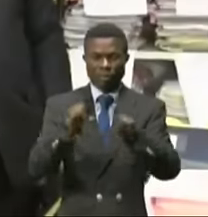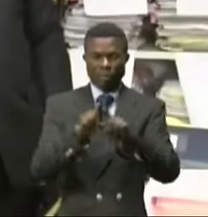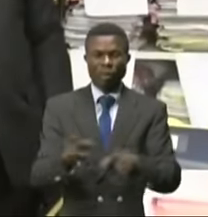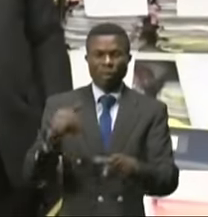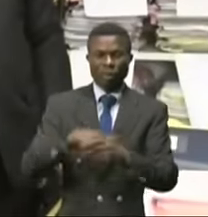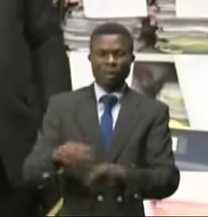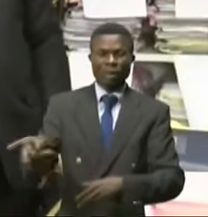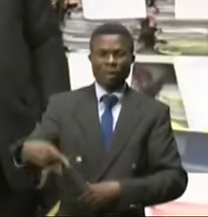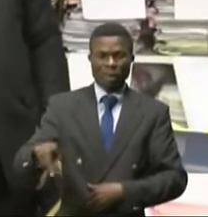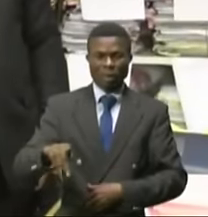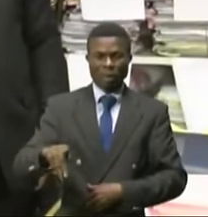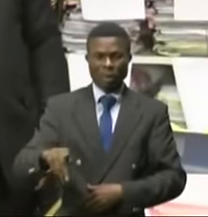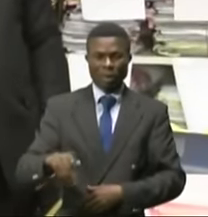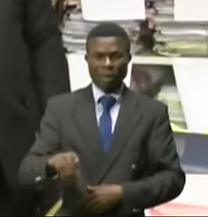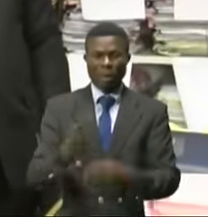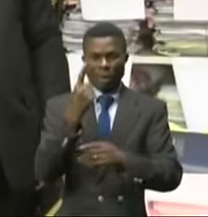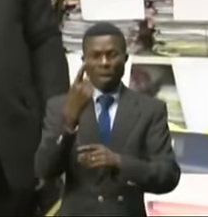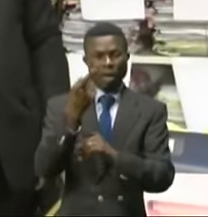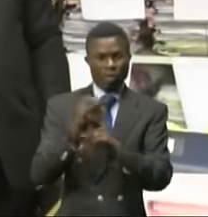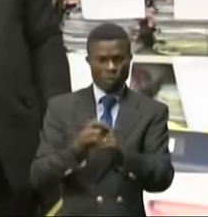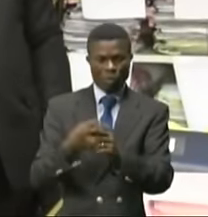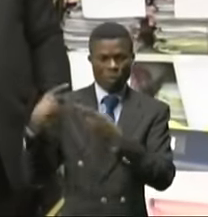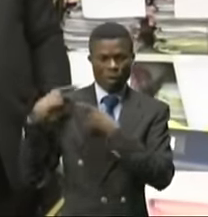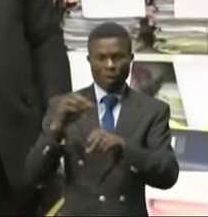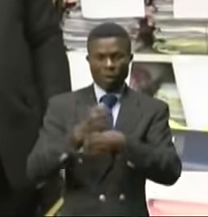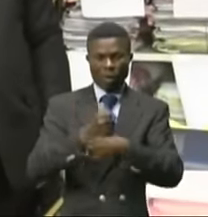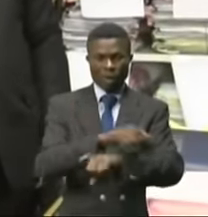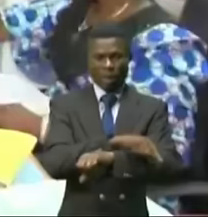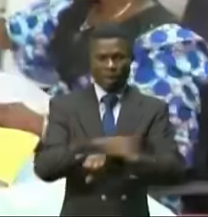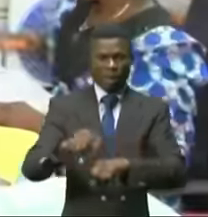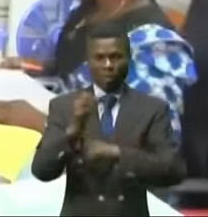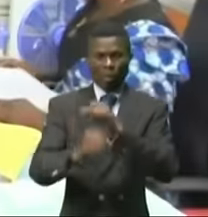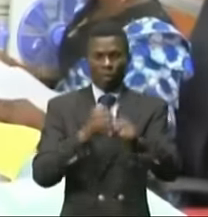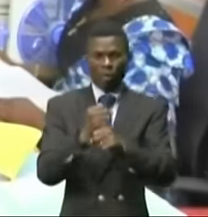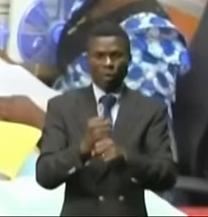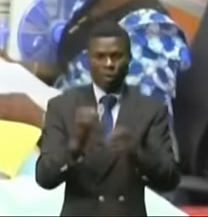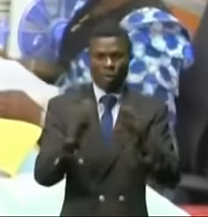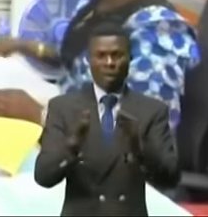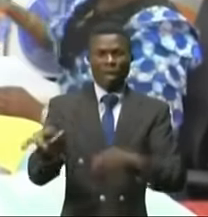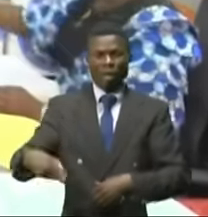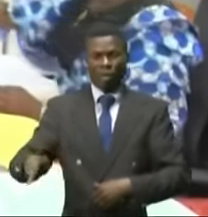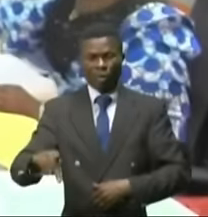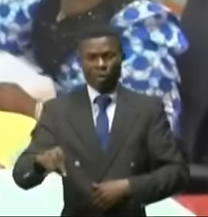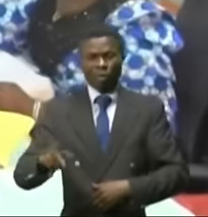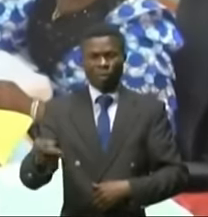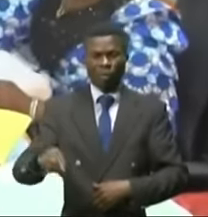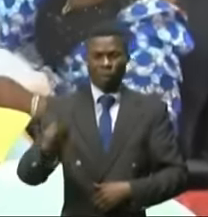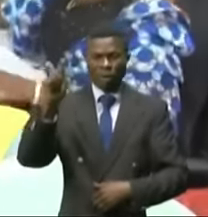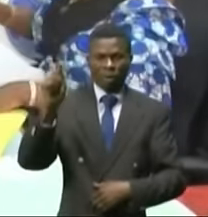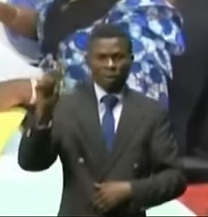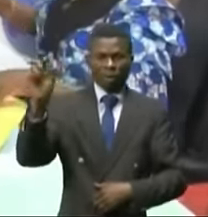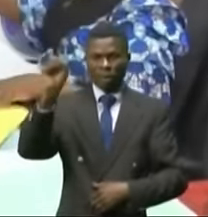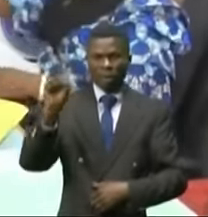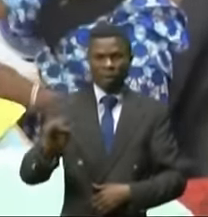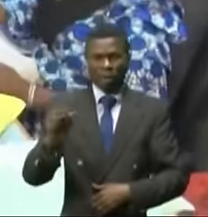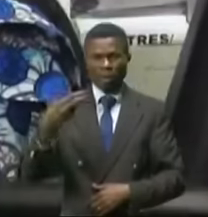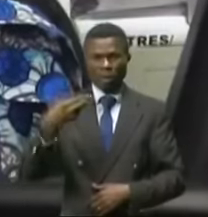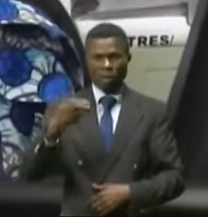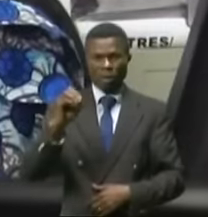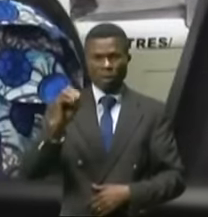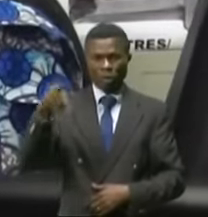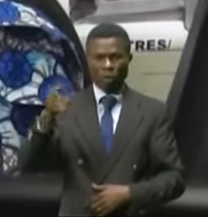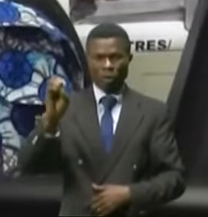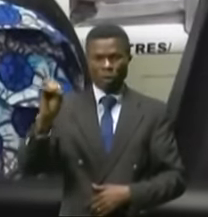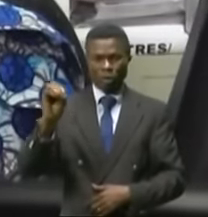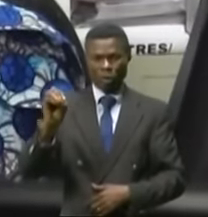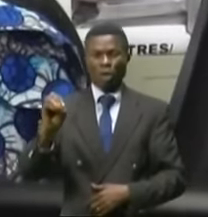provincial. Environ à peine un mois depuis l'installation du bureau d'âge de l'Assemblée provinciale de la province de la Tchopo, l'équipe complète de